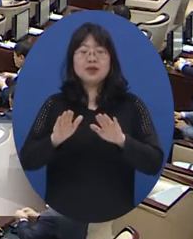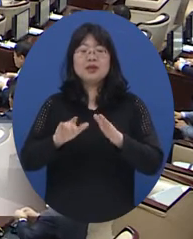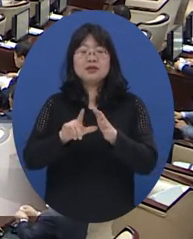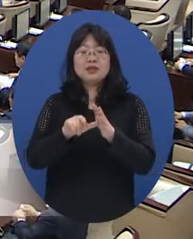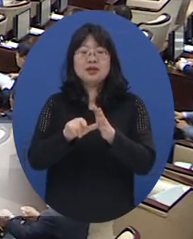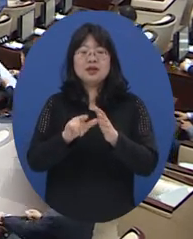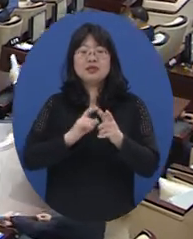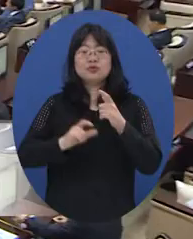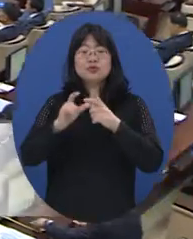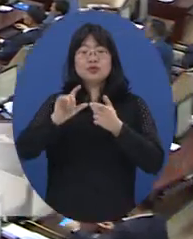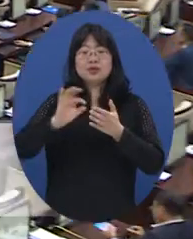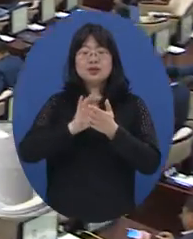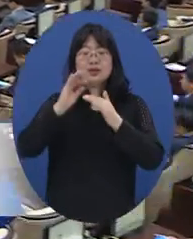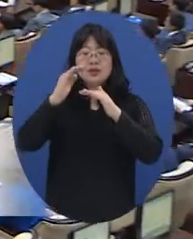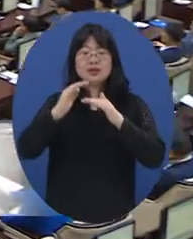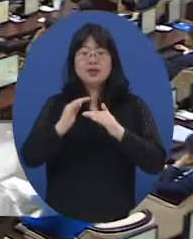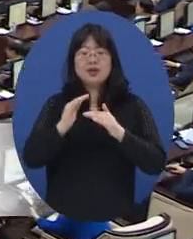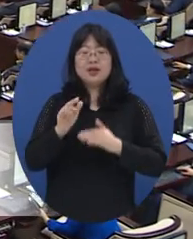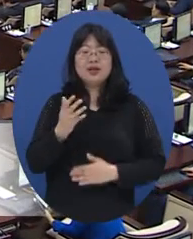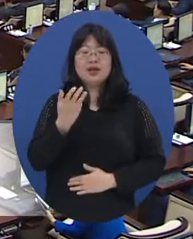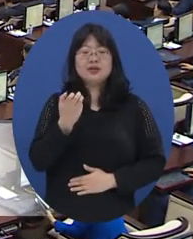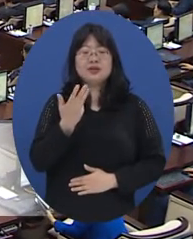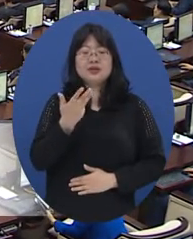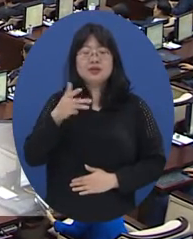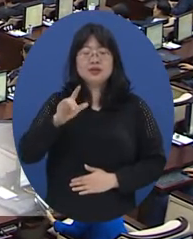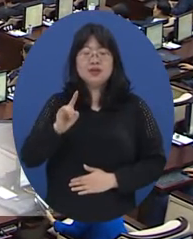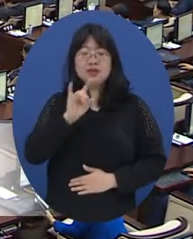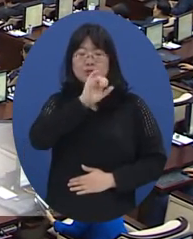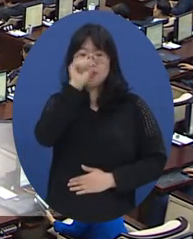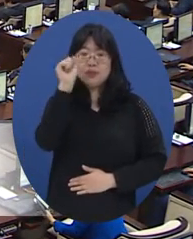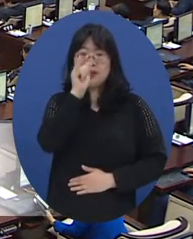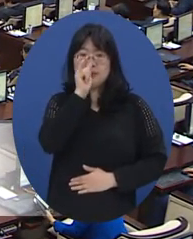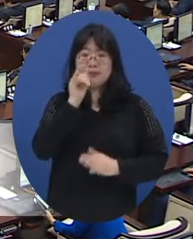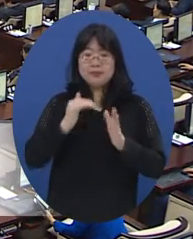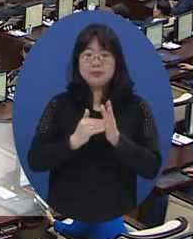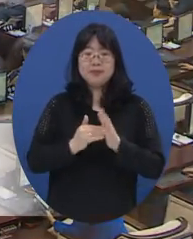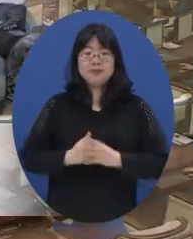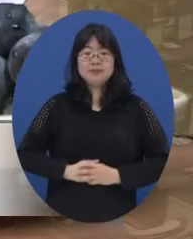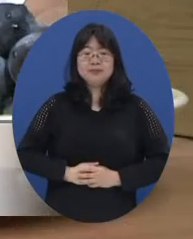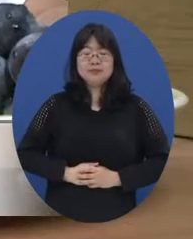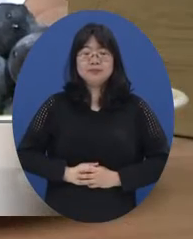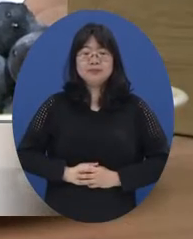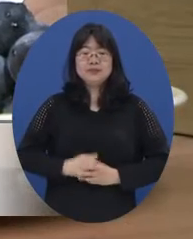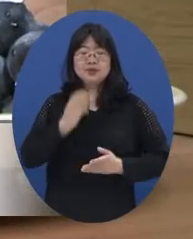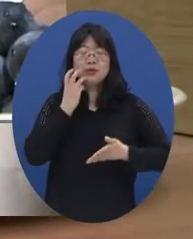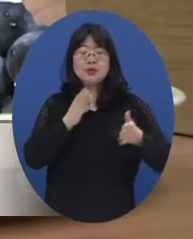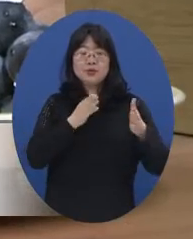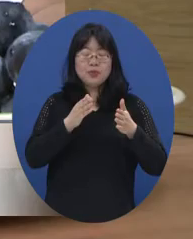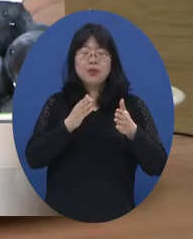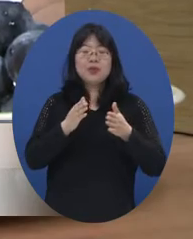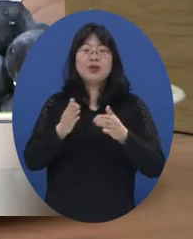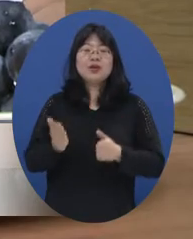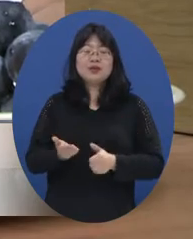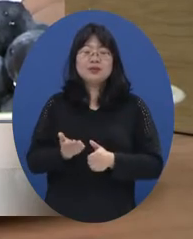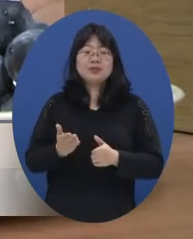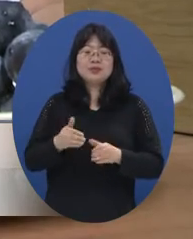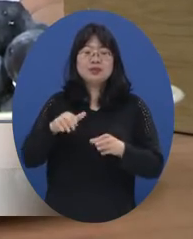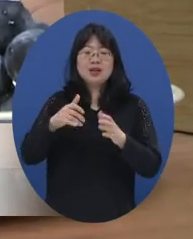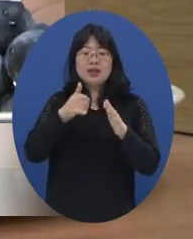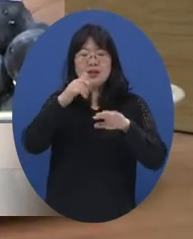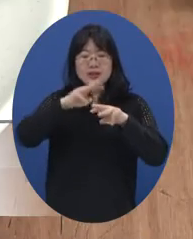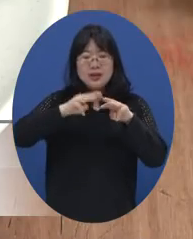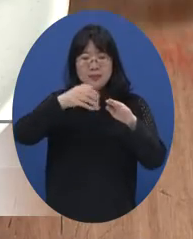이번 회기에 선 추경안 과 더불어 일은 8개 안건의 심의를 거쳐 통과했습니다 경기도 산 과일을 도내 어린이에게